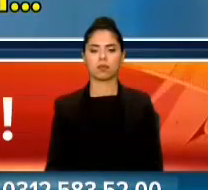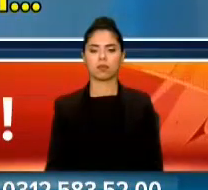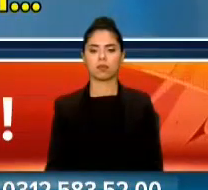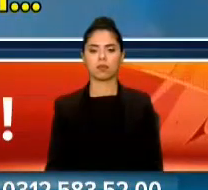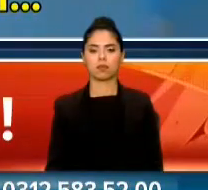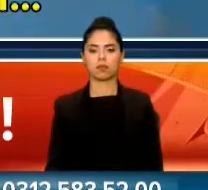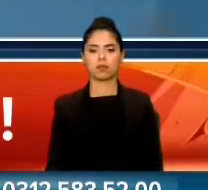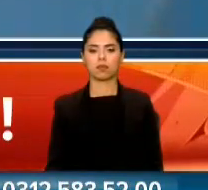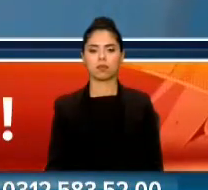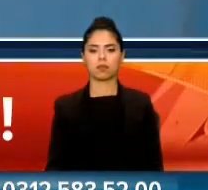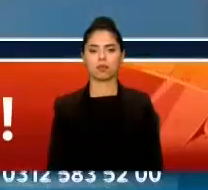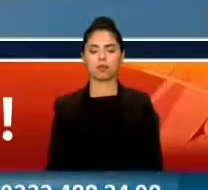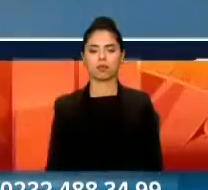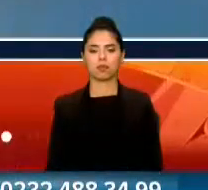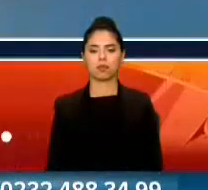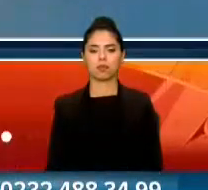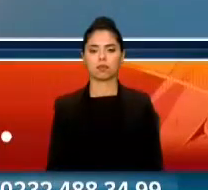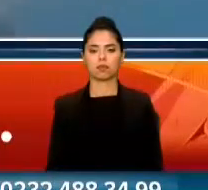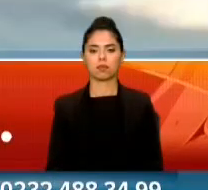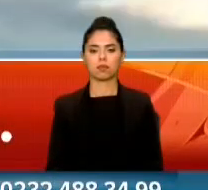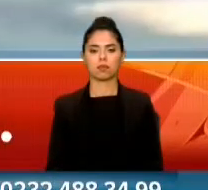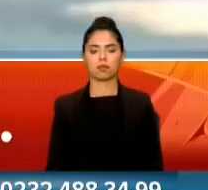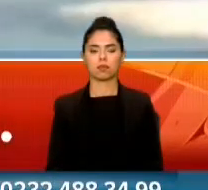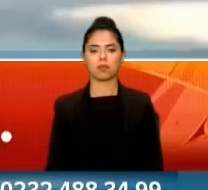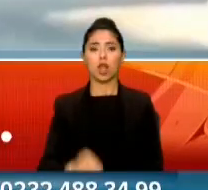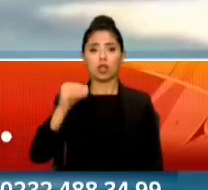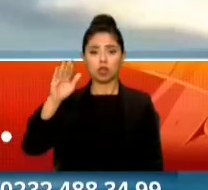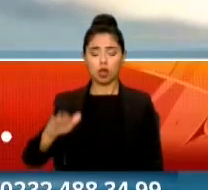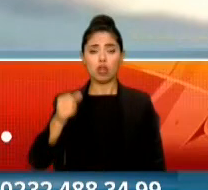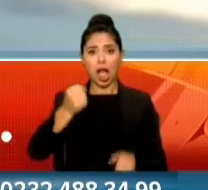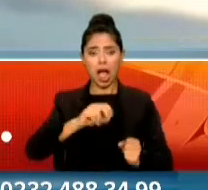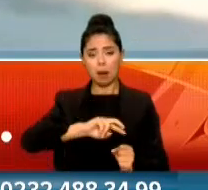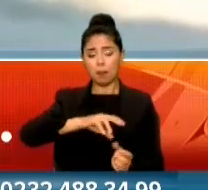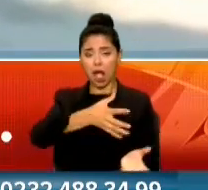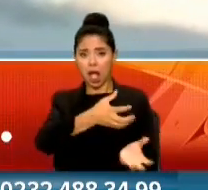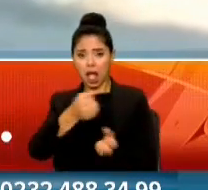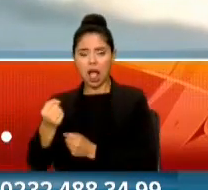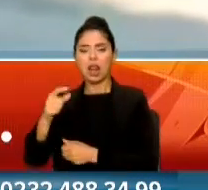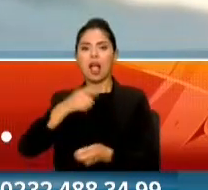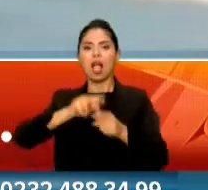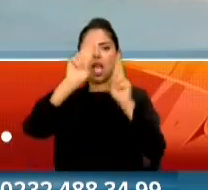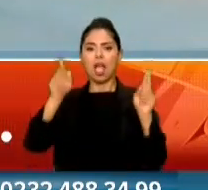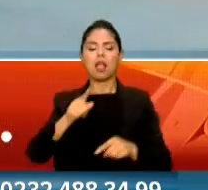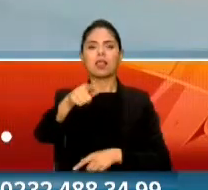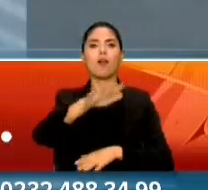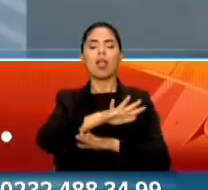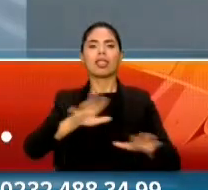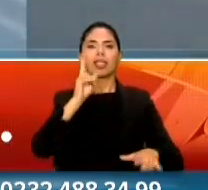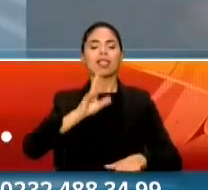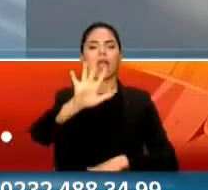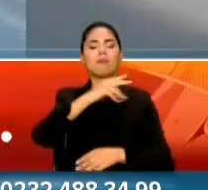bunu işte annesine götürdüm. Çocuğun evi burası zaten, sen annesine nasıl götürüyorsun? Çocuğu araçtan indiren esnaf halı yıkamacıları tekme tokat